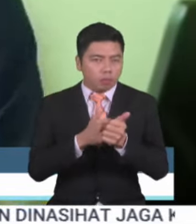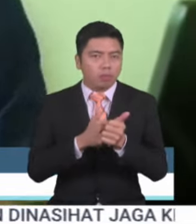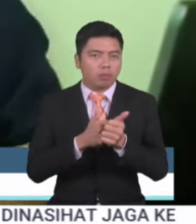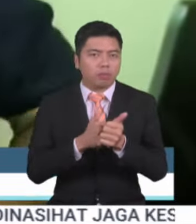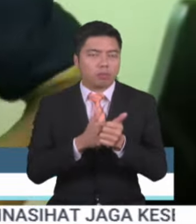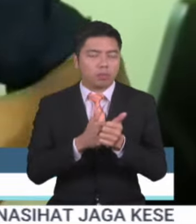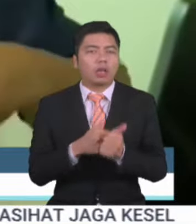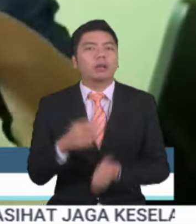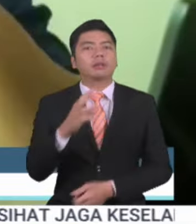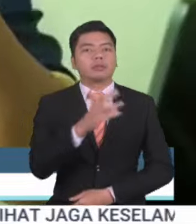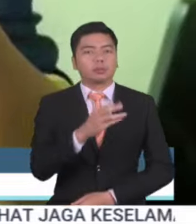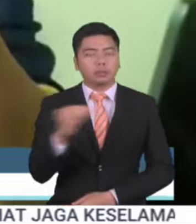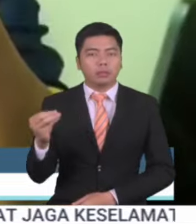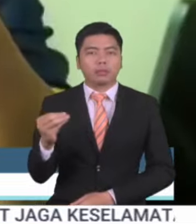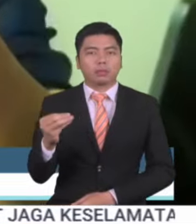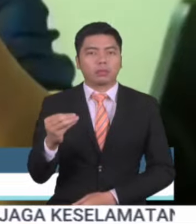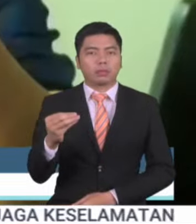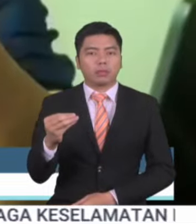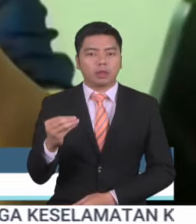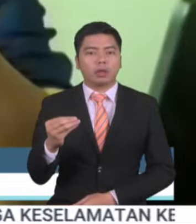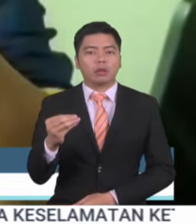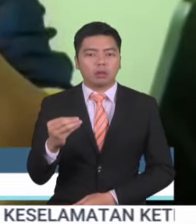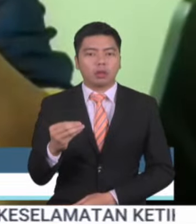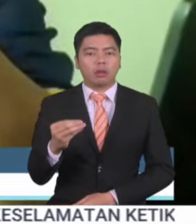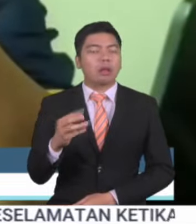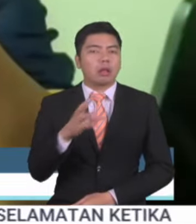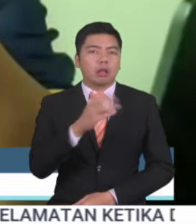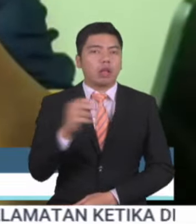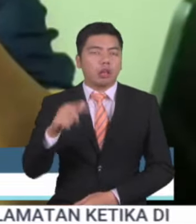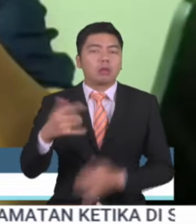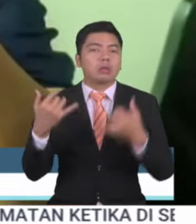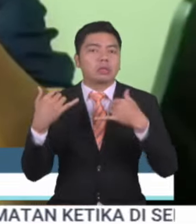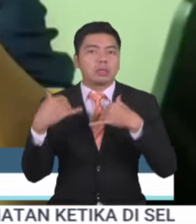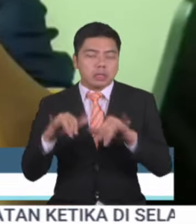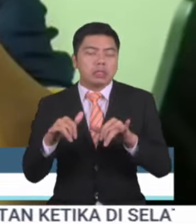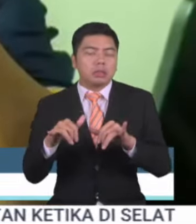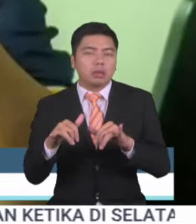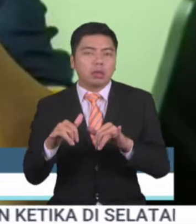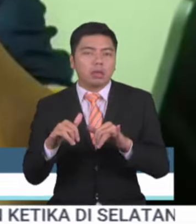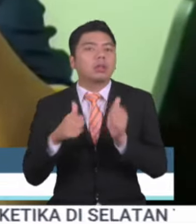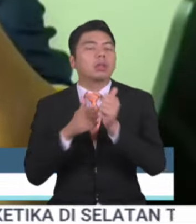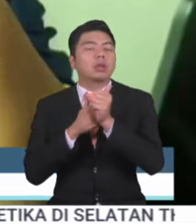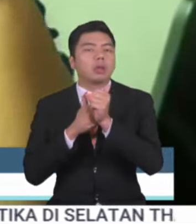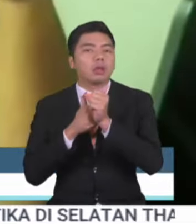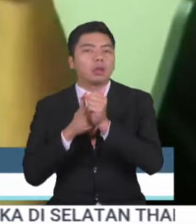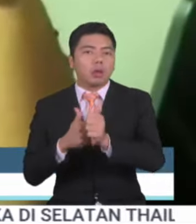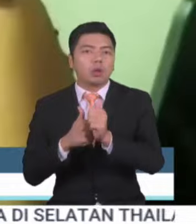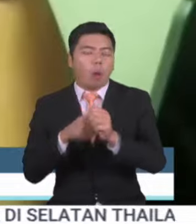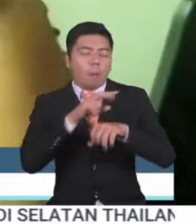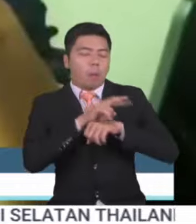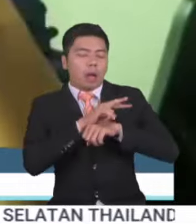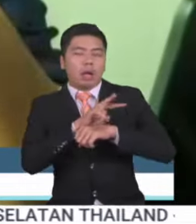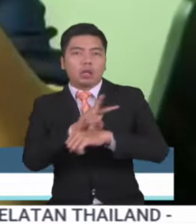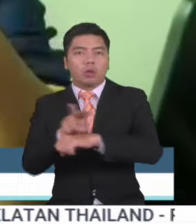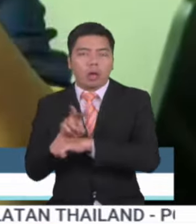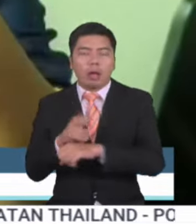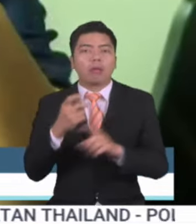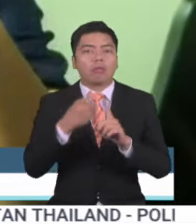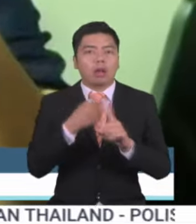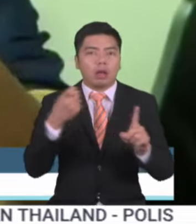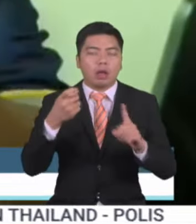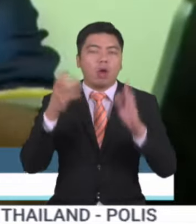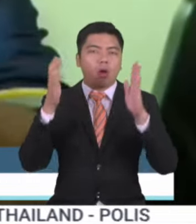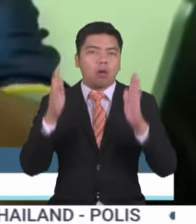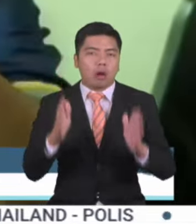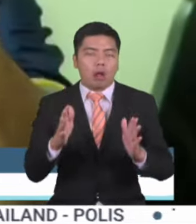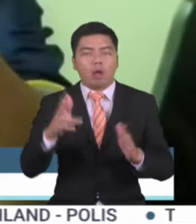Ini bukan satu kebebasan yang diberikan, tidak. Ia masih tertakluk kepada pemantauan pihak penjara sendiri,